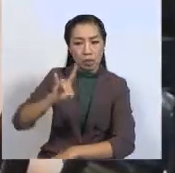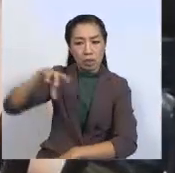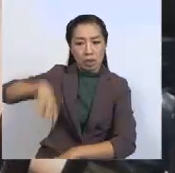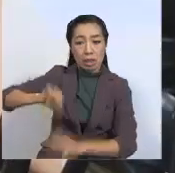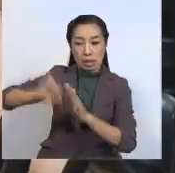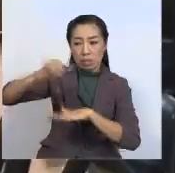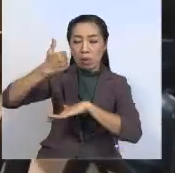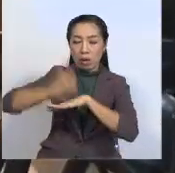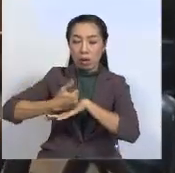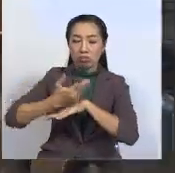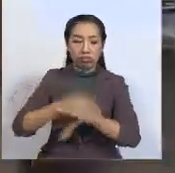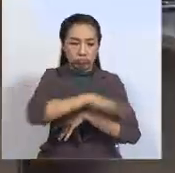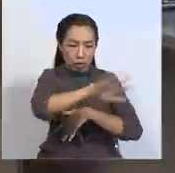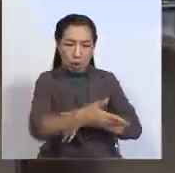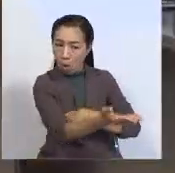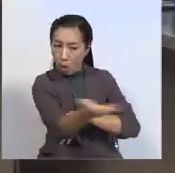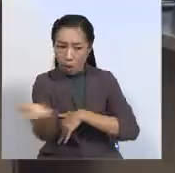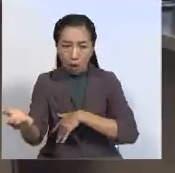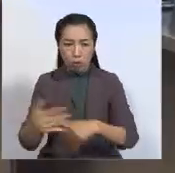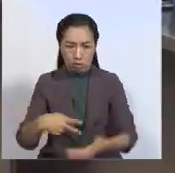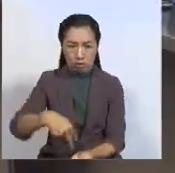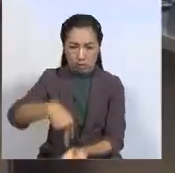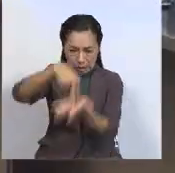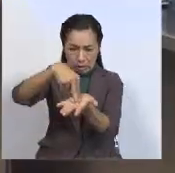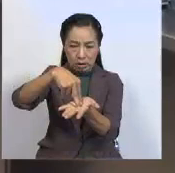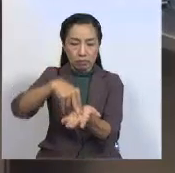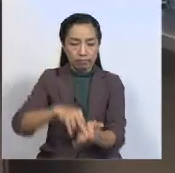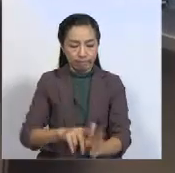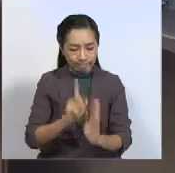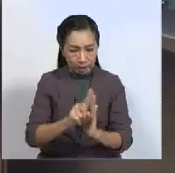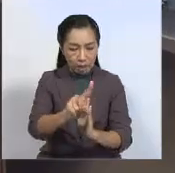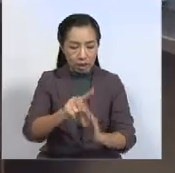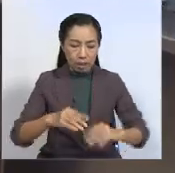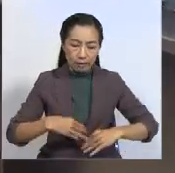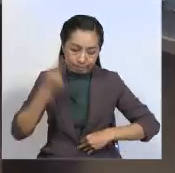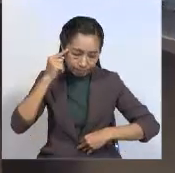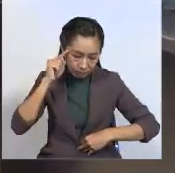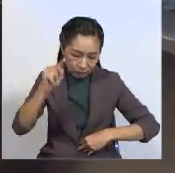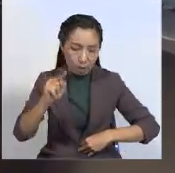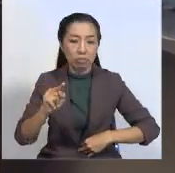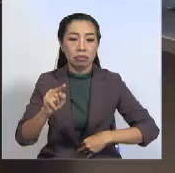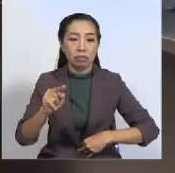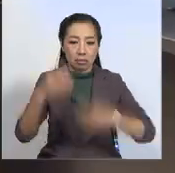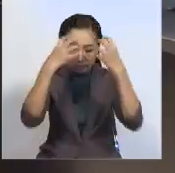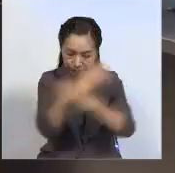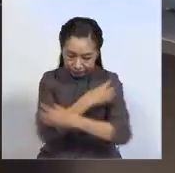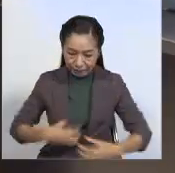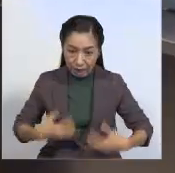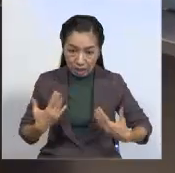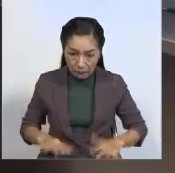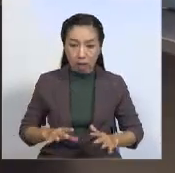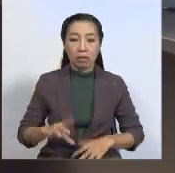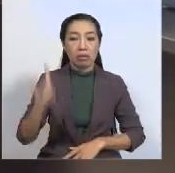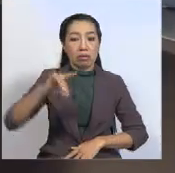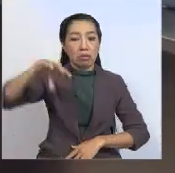ขอให้ผู้ร่วมแถลงข่าวยืนไว้อาลัยให้กับแพนด้าช่วงๆเป็นเวลา1นาทีจากนั้นผู้อำนวยการสวนสัตว์เชียงใหม่ได้อ่านแถลงการระบุว่า